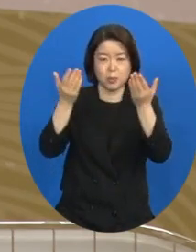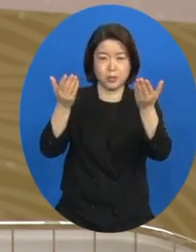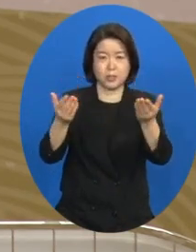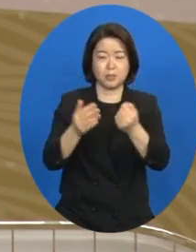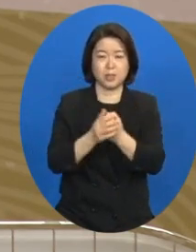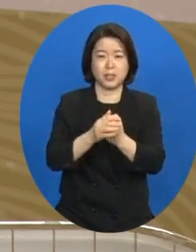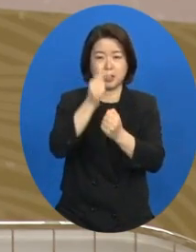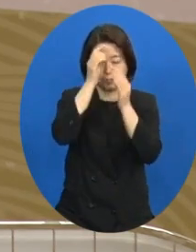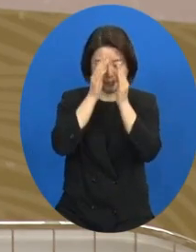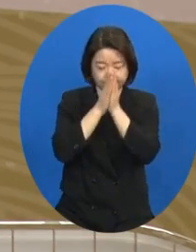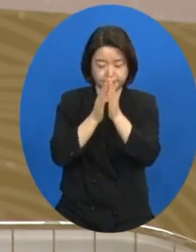기도하겠습니다